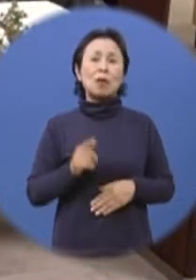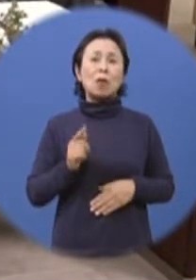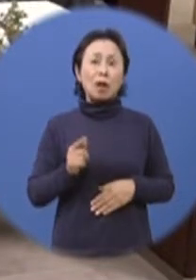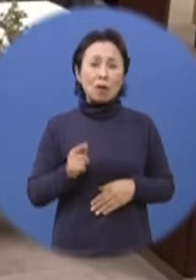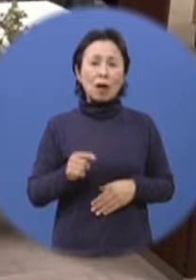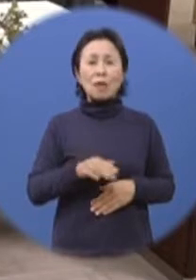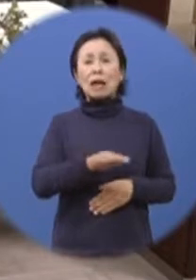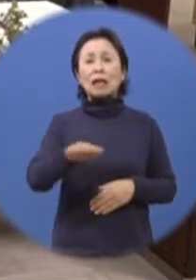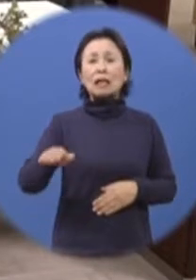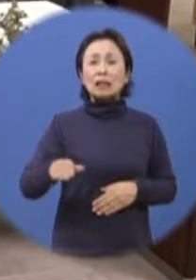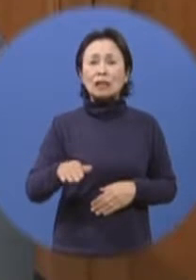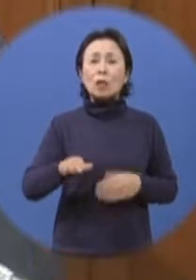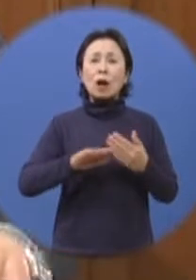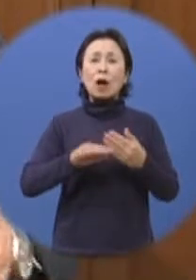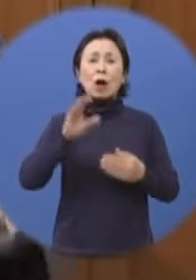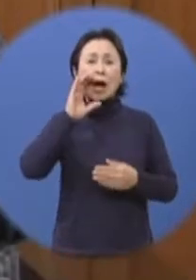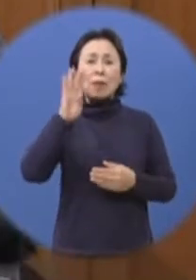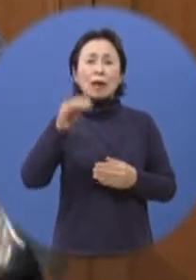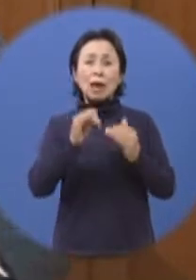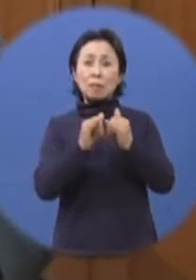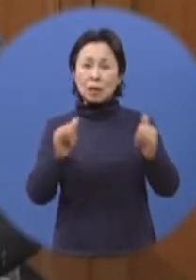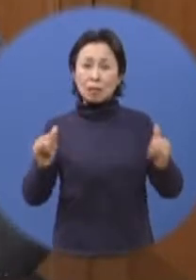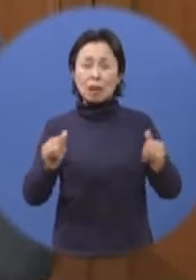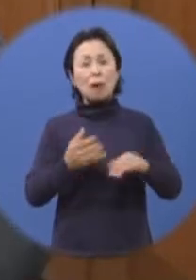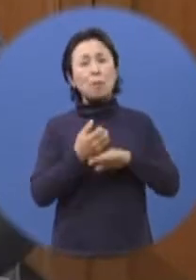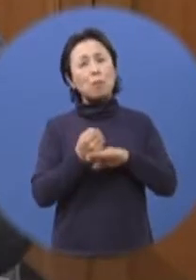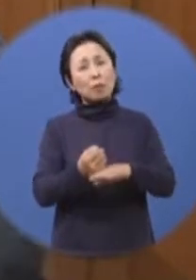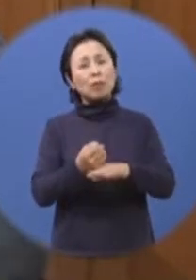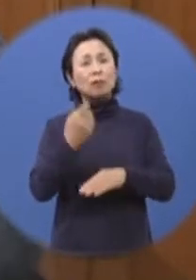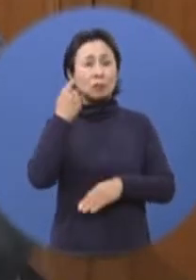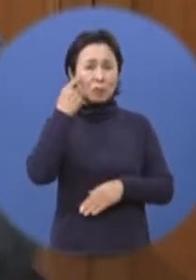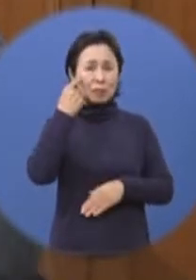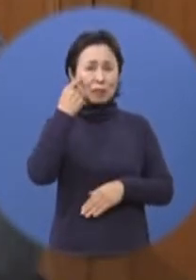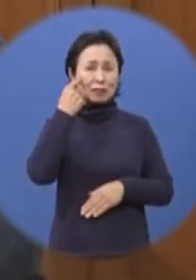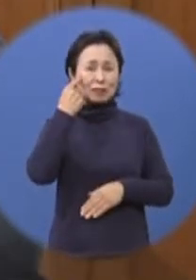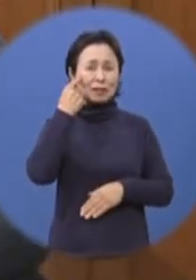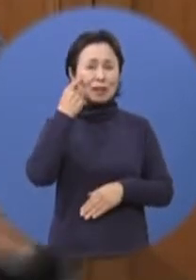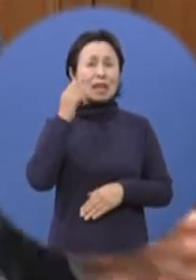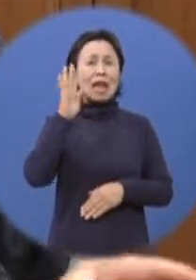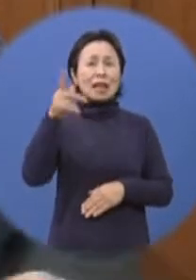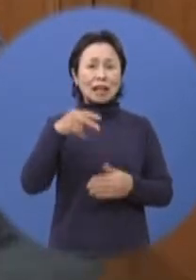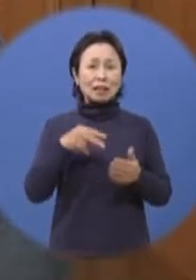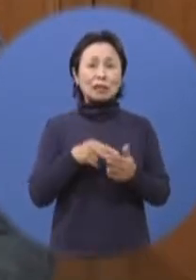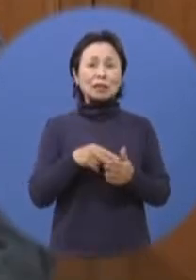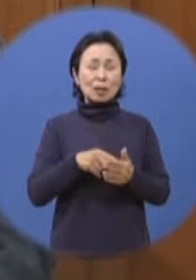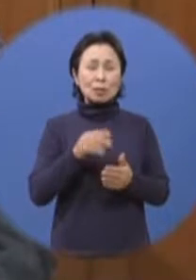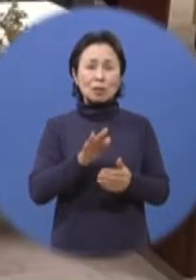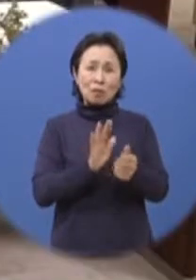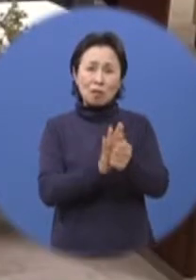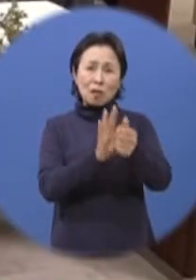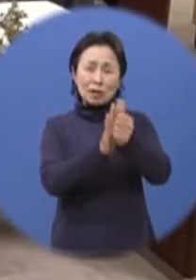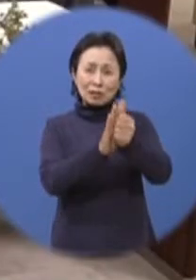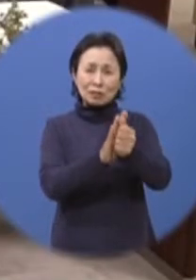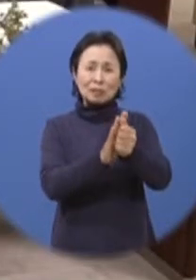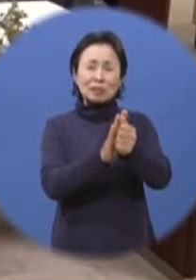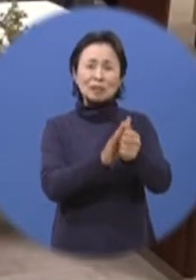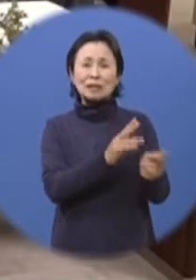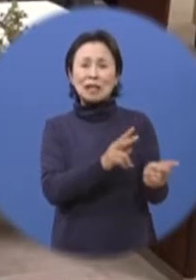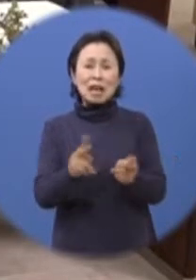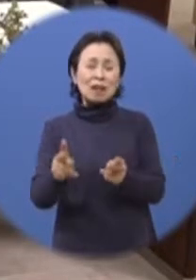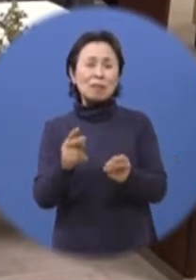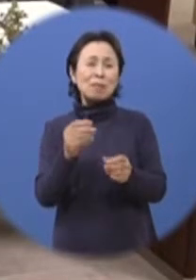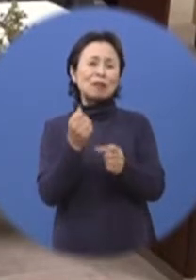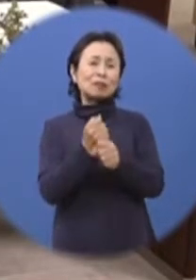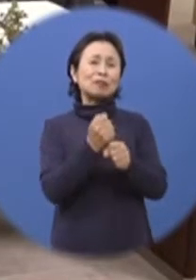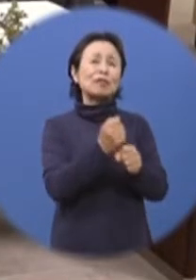我々は持っているはずなんで我々のそれ最近は一生懸命助けるような装置いっぱい作ったんですねもうどんどん